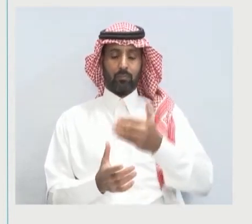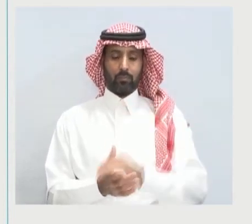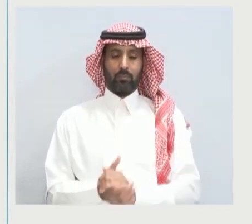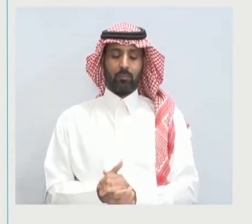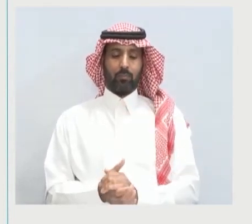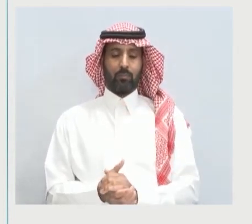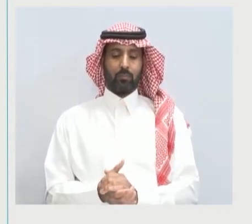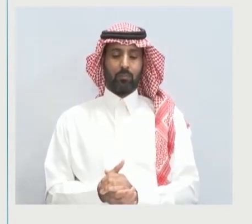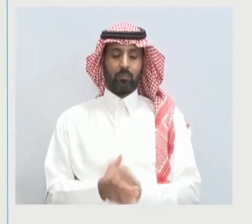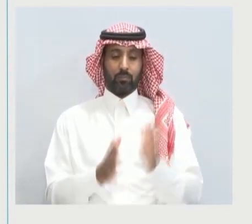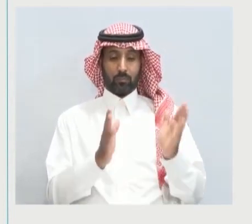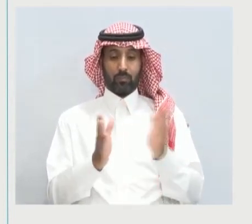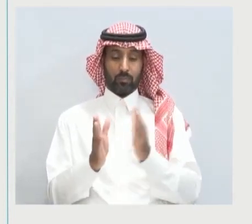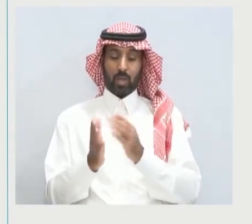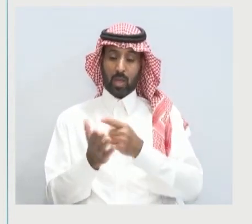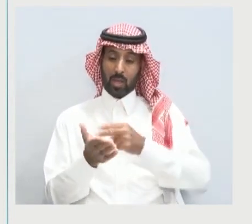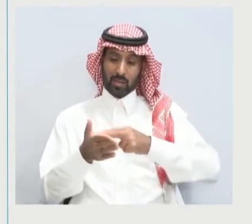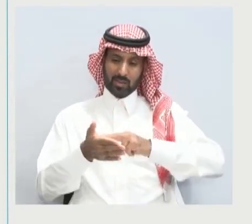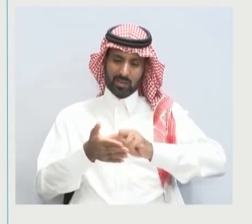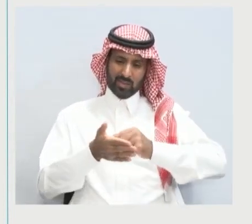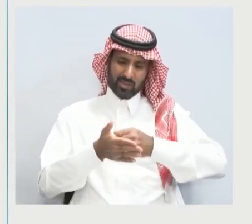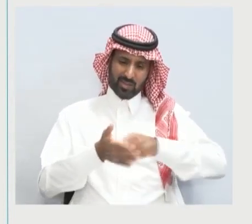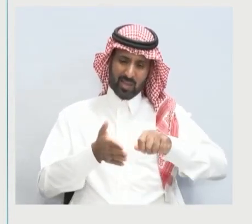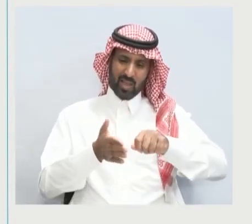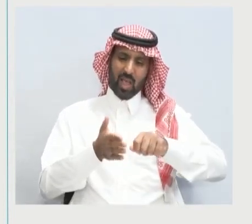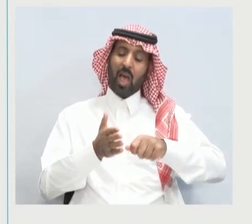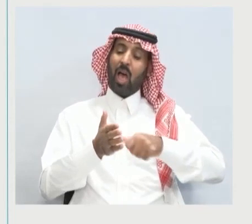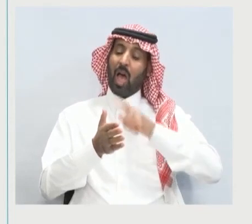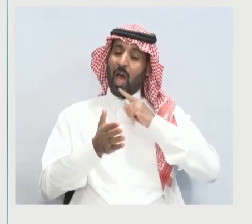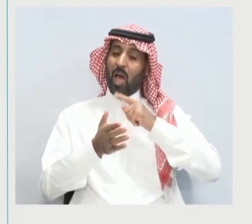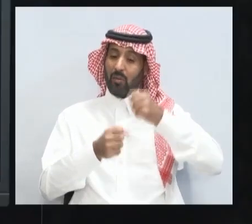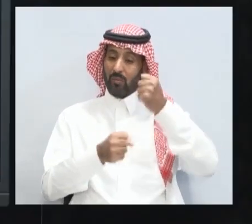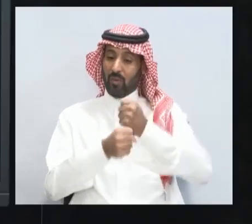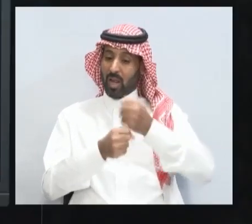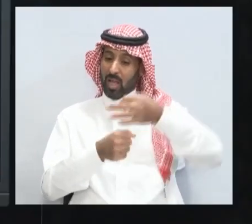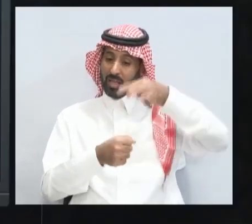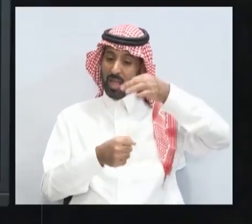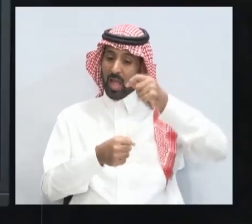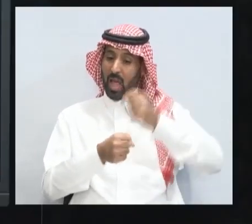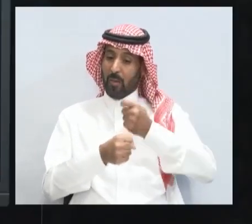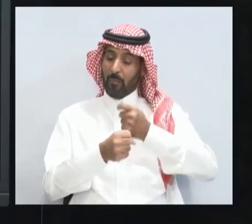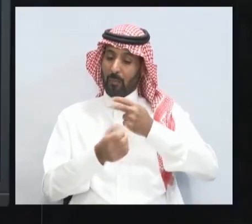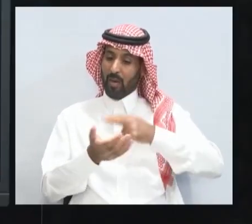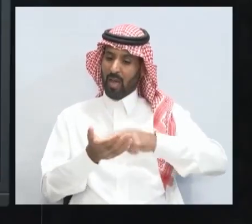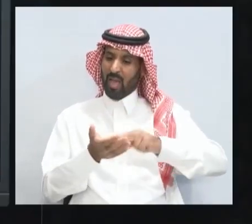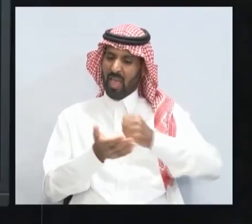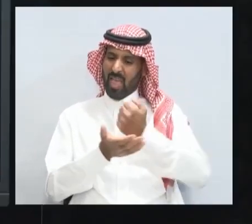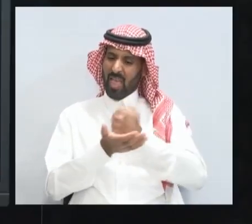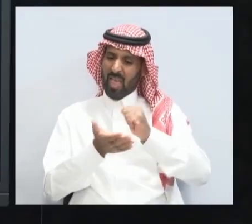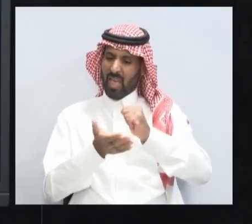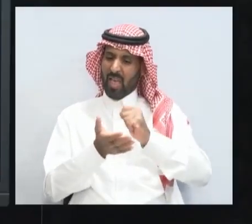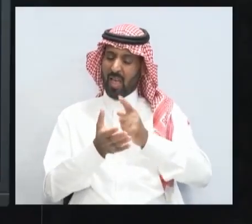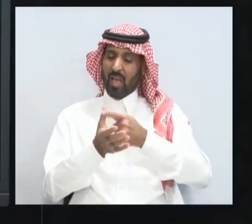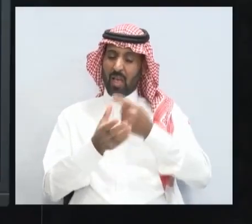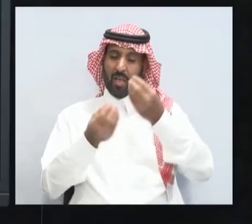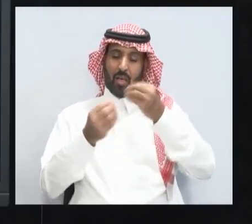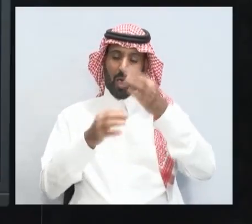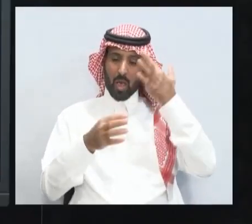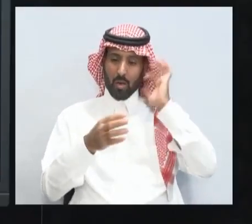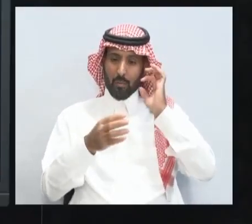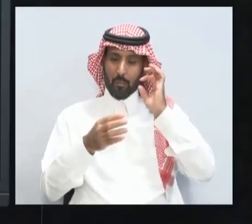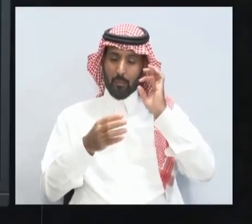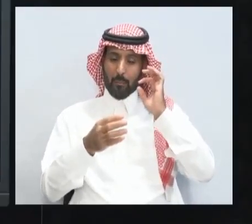الورق بحذف ورقه عمل من الممكن ان تقوم باضافه مجموعه من اوراق